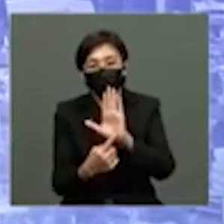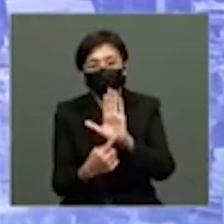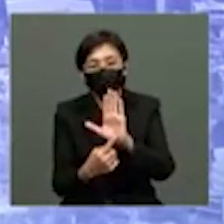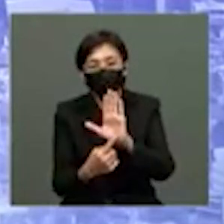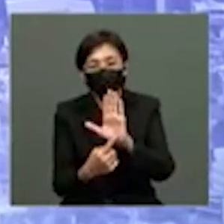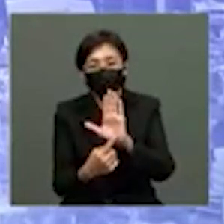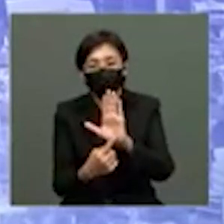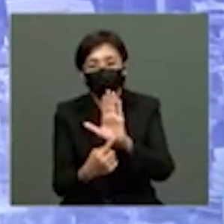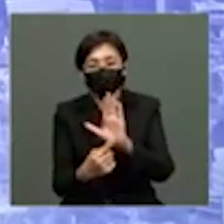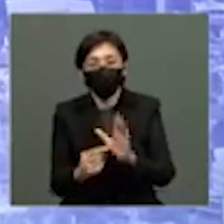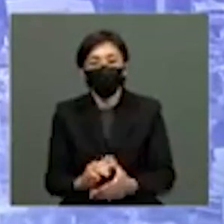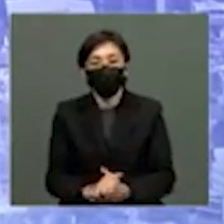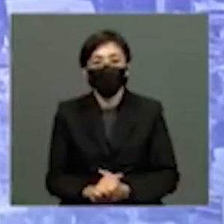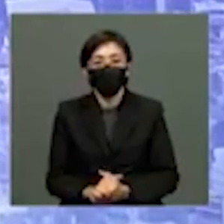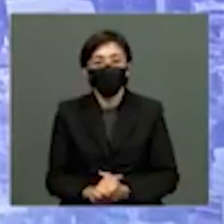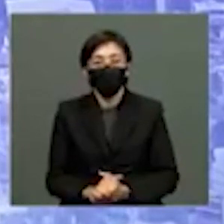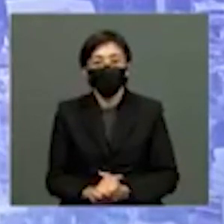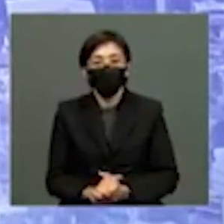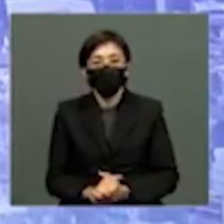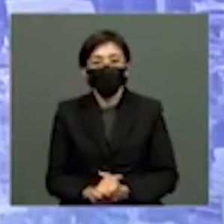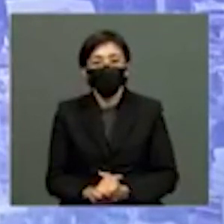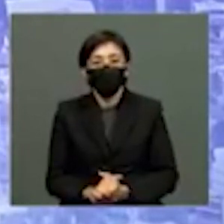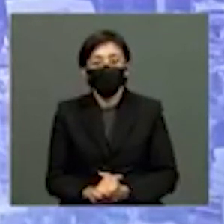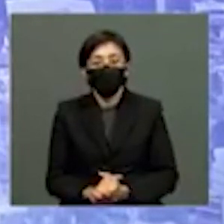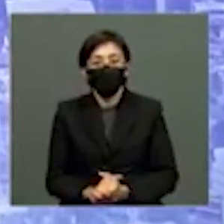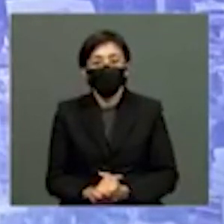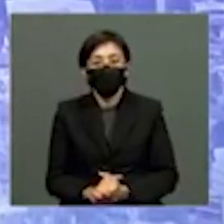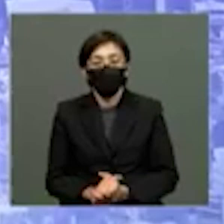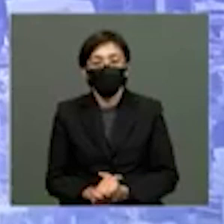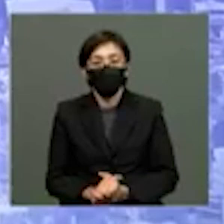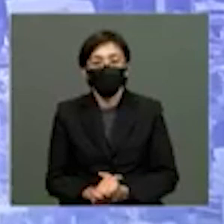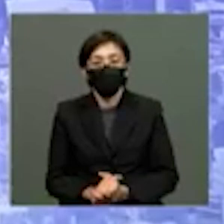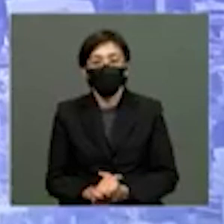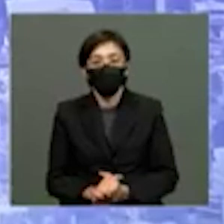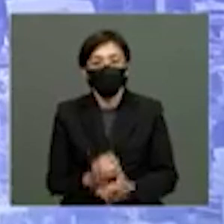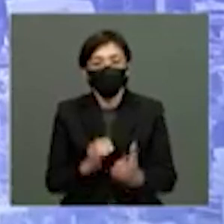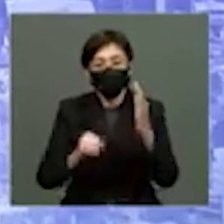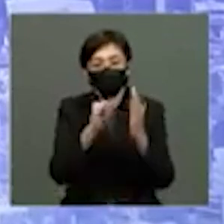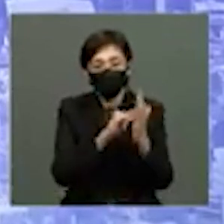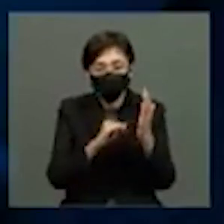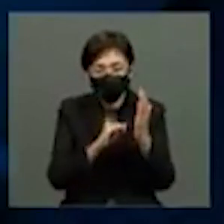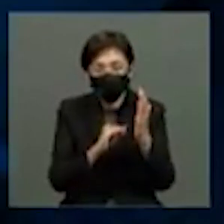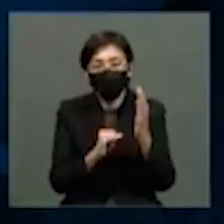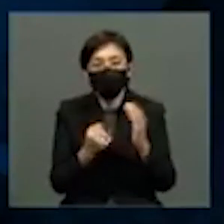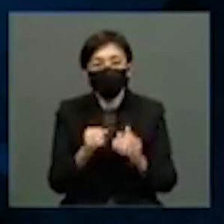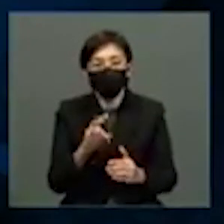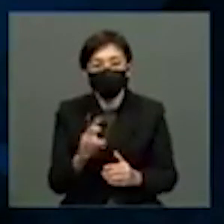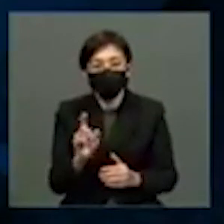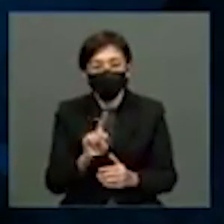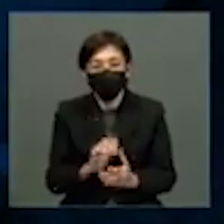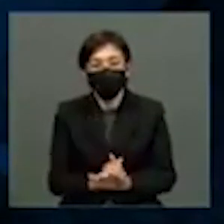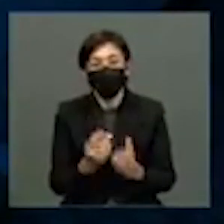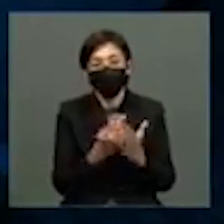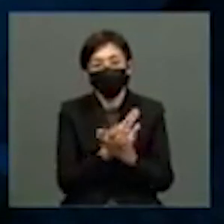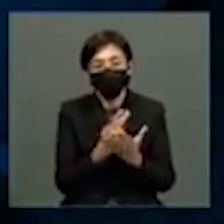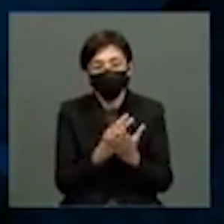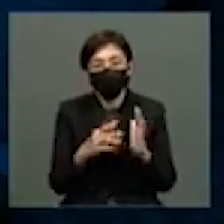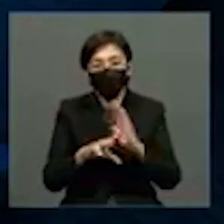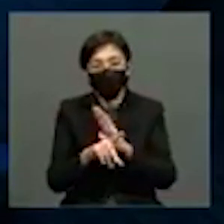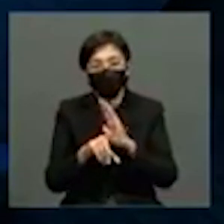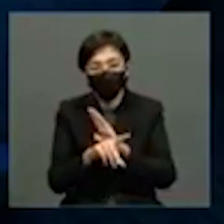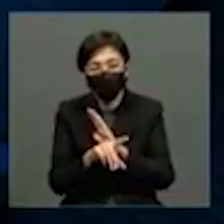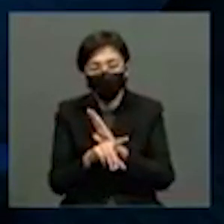ครับแล้วก็จังหวัดที่เป็นควบคุมสูงสุด17จังหวัดก็คือมีกาญจนบุรีชลบุ